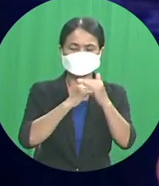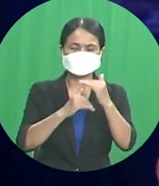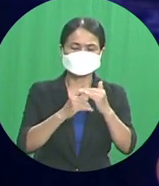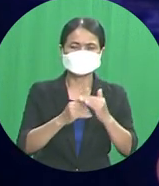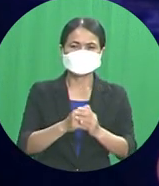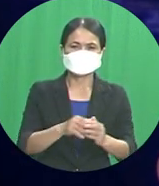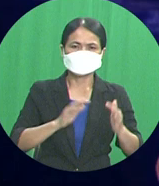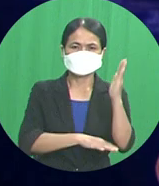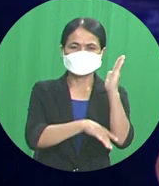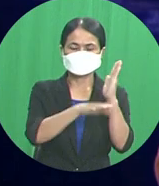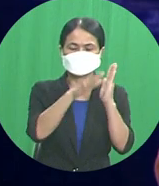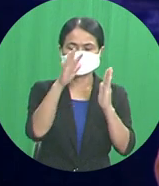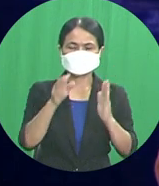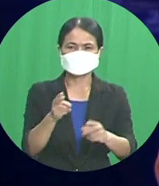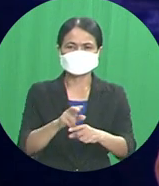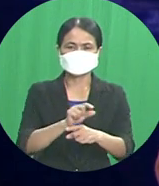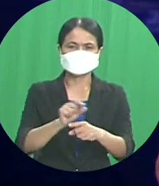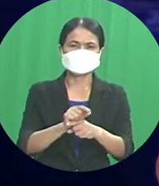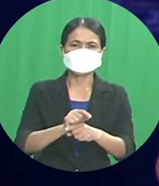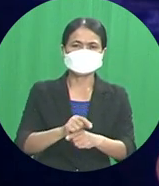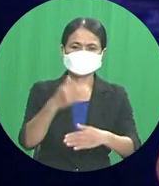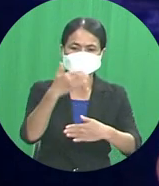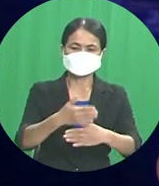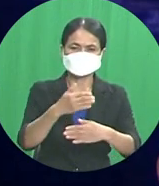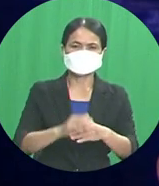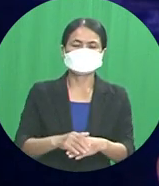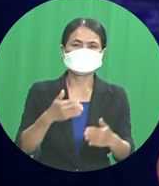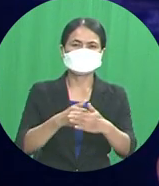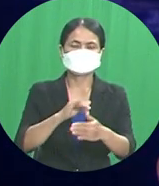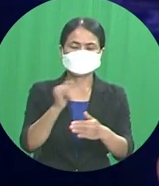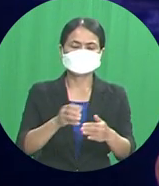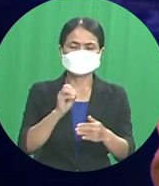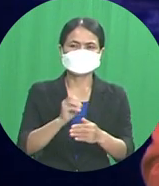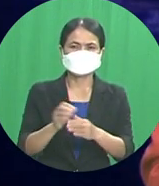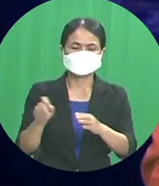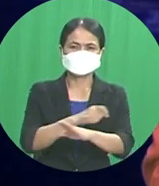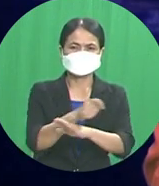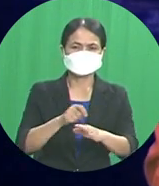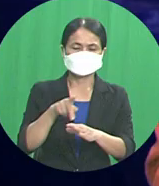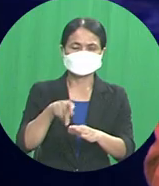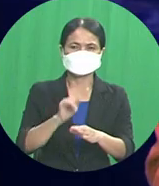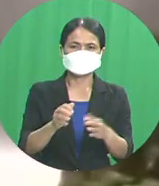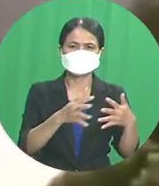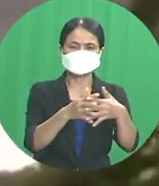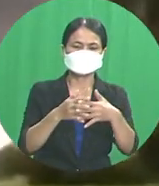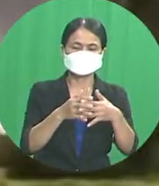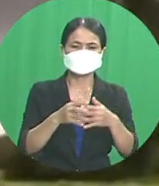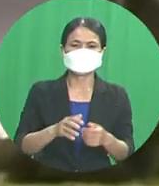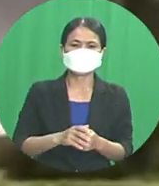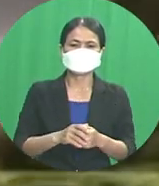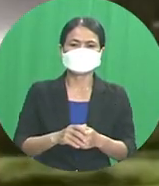chân láng đòi cầm rất á xón, nơi ai tùm nộp mũi các bài tì cọng tròn thao nơi rốt Pennsylvania xa hạ rốt Amirik.